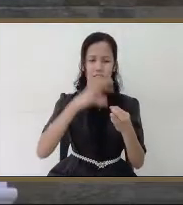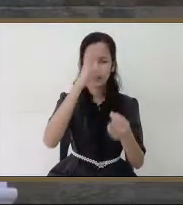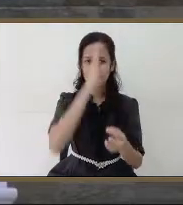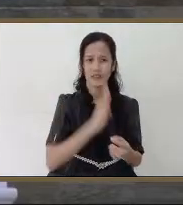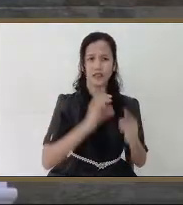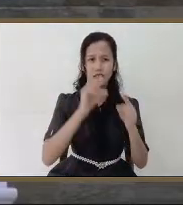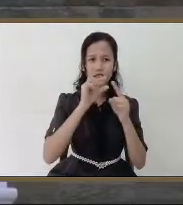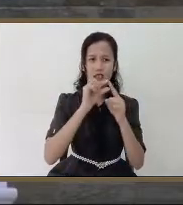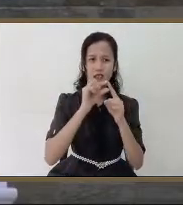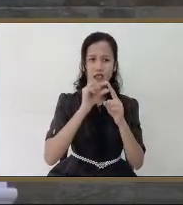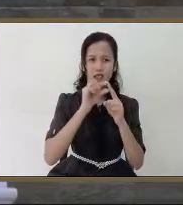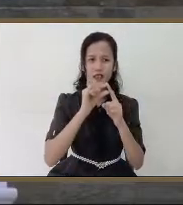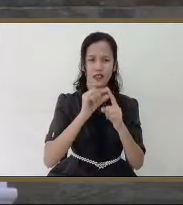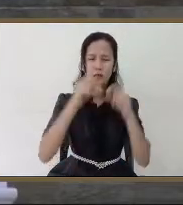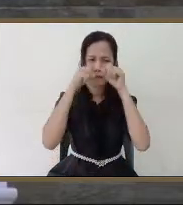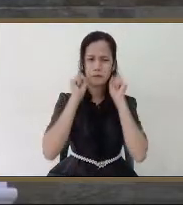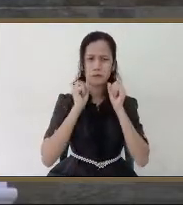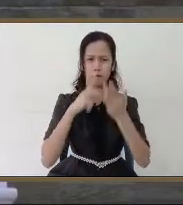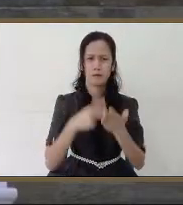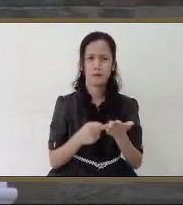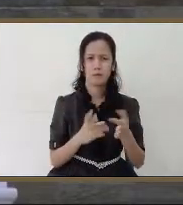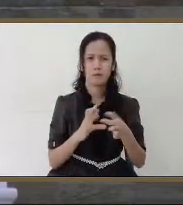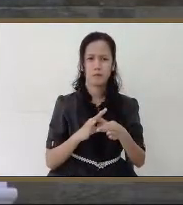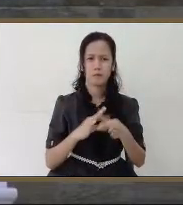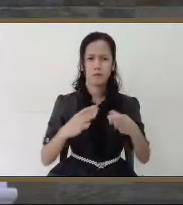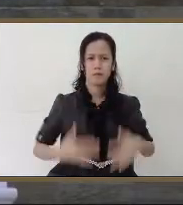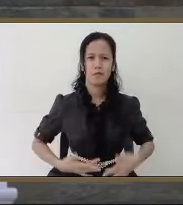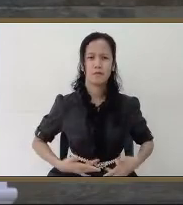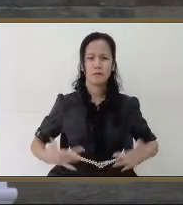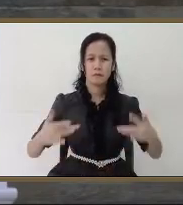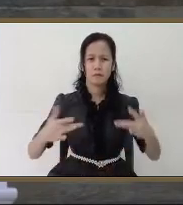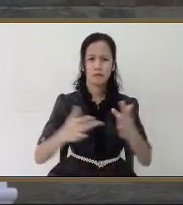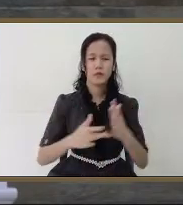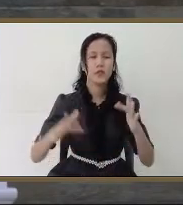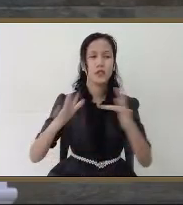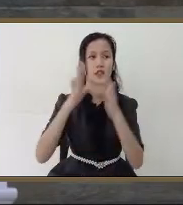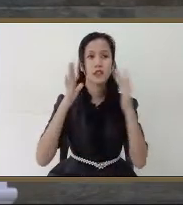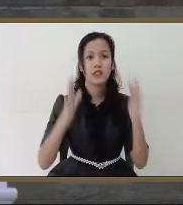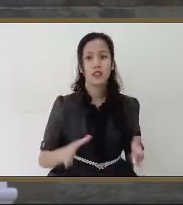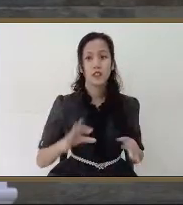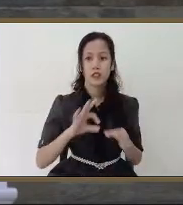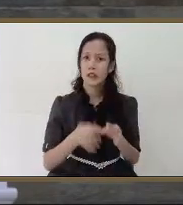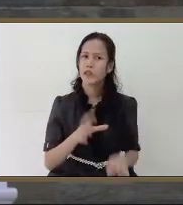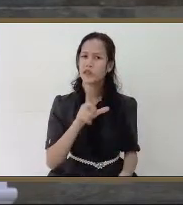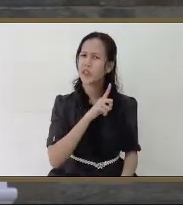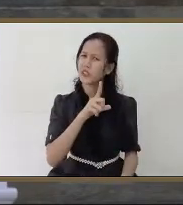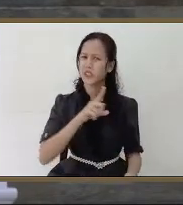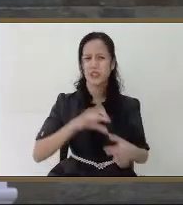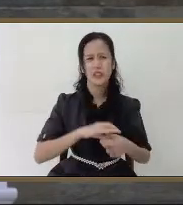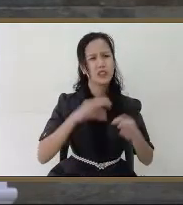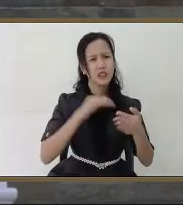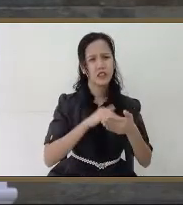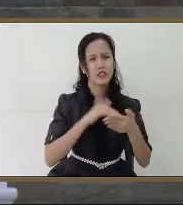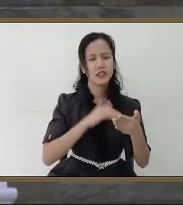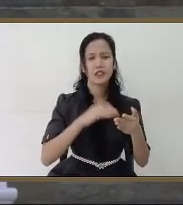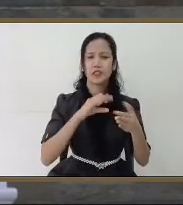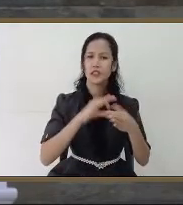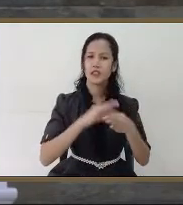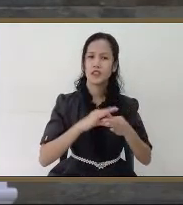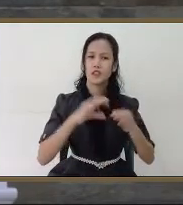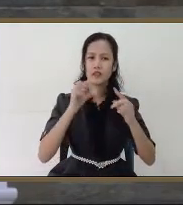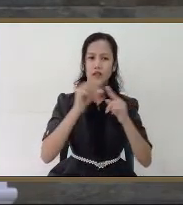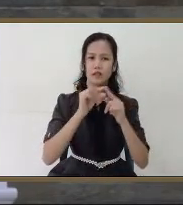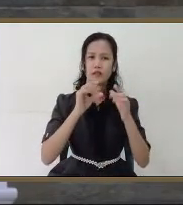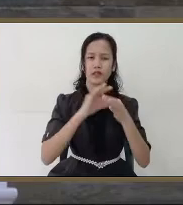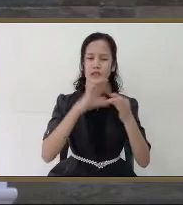pinaka nakakalungkot na bahagi sa buhay nating Kristiyano, pag kinatamaran niyo ng pag-aaral ng salita ng Diyos. Naalala ko po, by